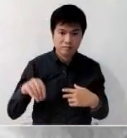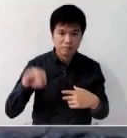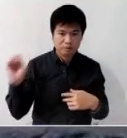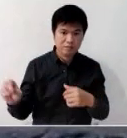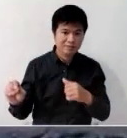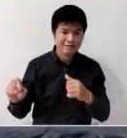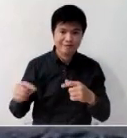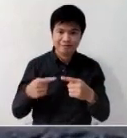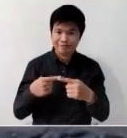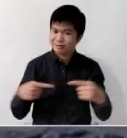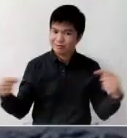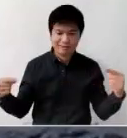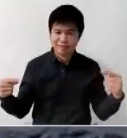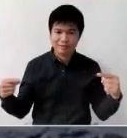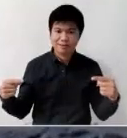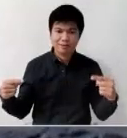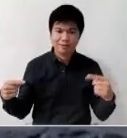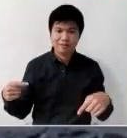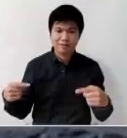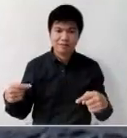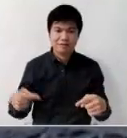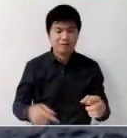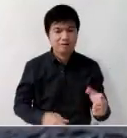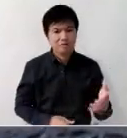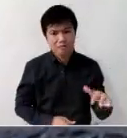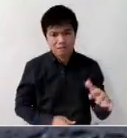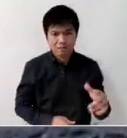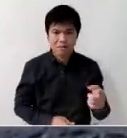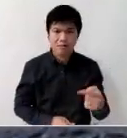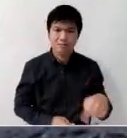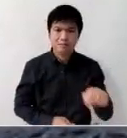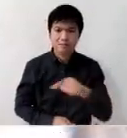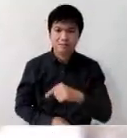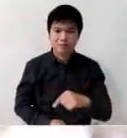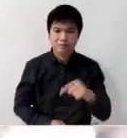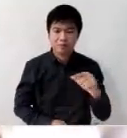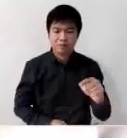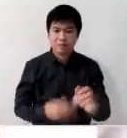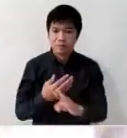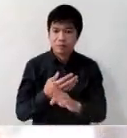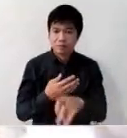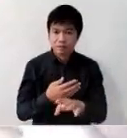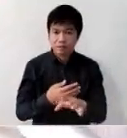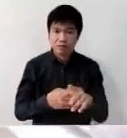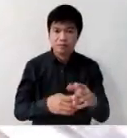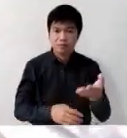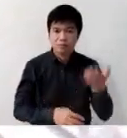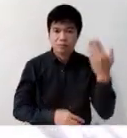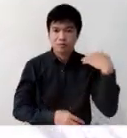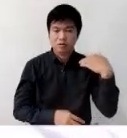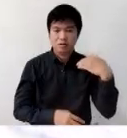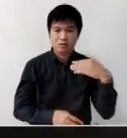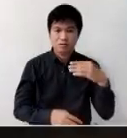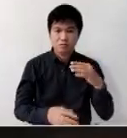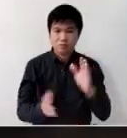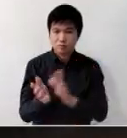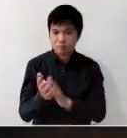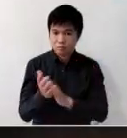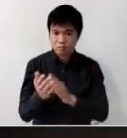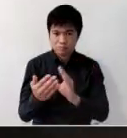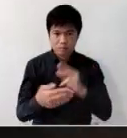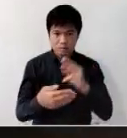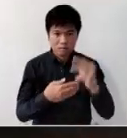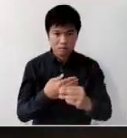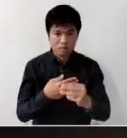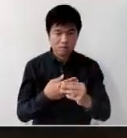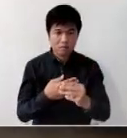desisyon. Itinutulak ni Senator Gatchalian ang pagbalik ng dating school calendar. Pero nauna nang sinabi ng Department of Education na